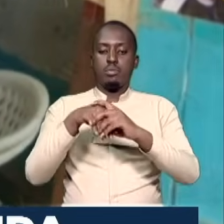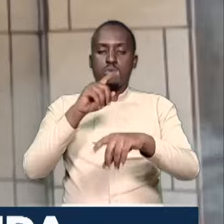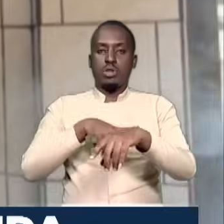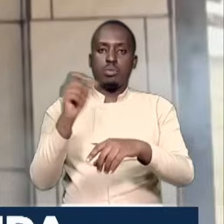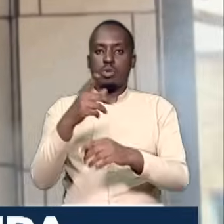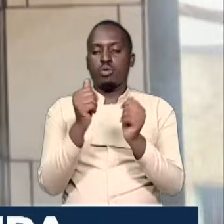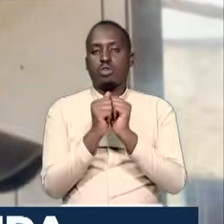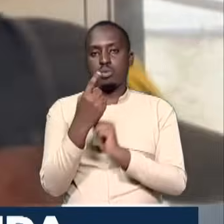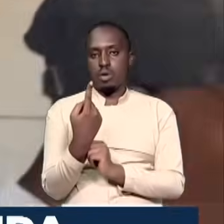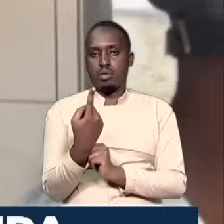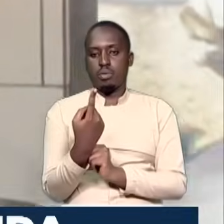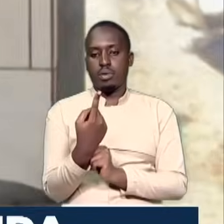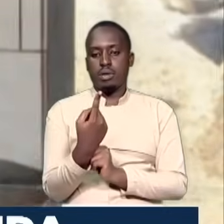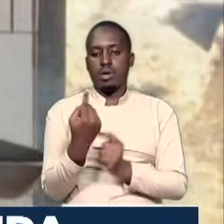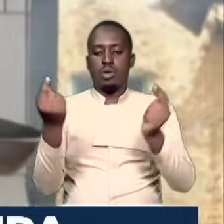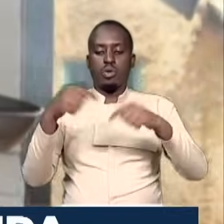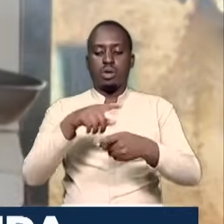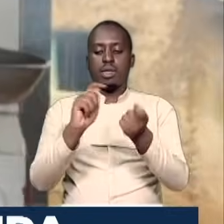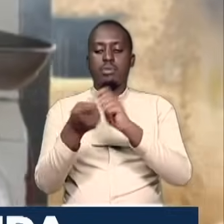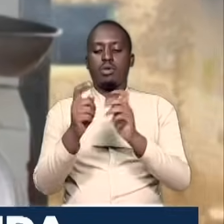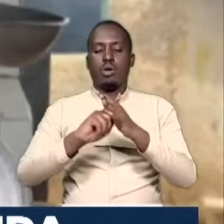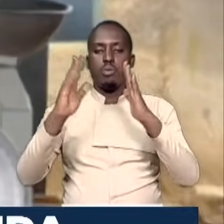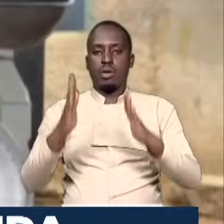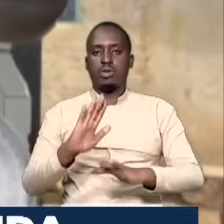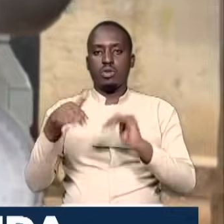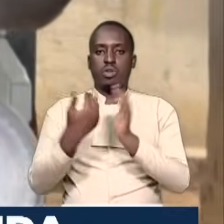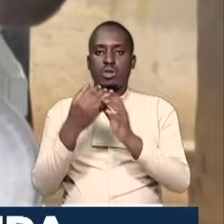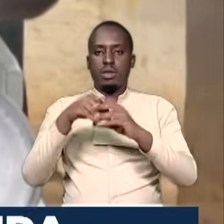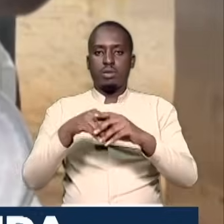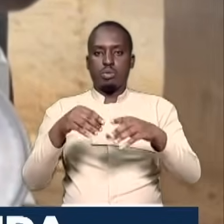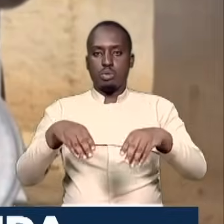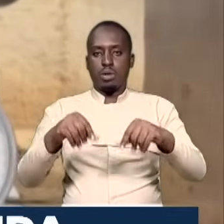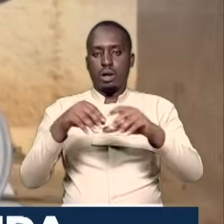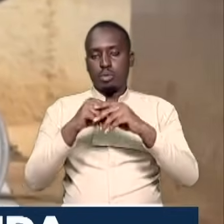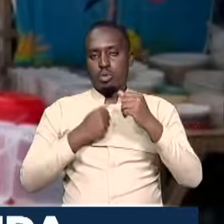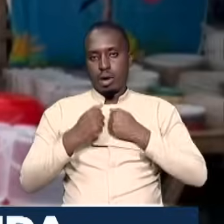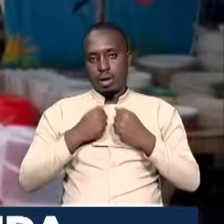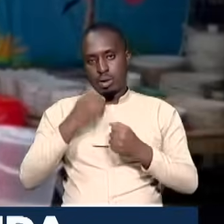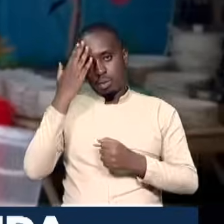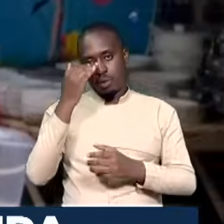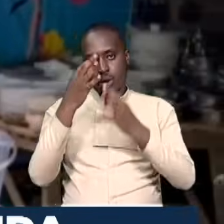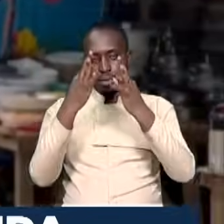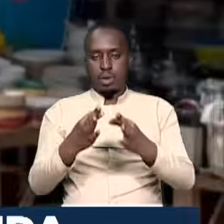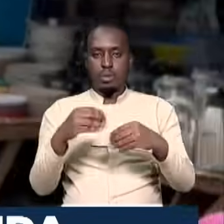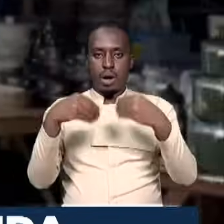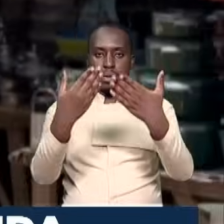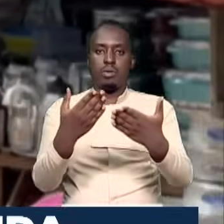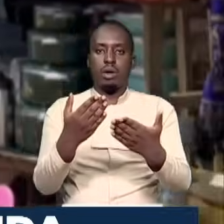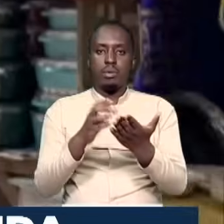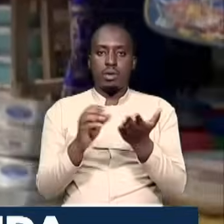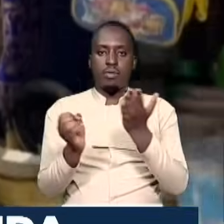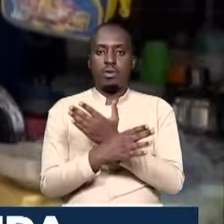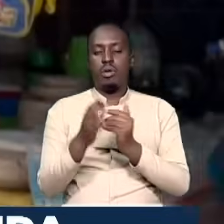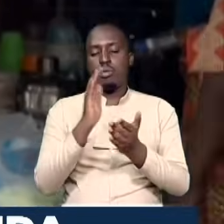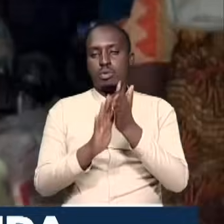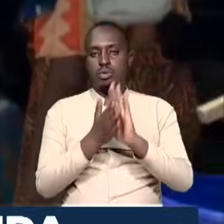kwezi kwa 11 kuzanye impinduka ku mpunzi zose zibarizwa ku butaka bw'u Rwanda, kuko hari bimwe mu byo bagenerwaga bigiye gukurwaho